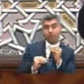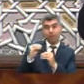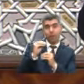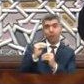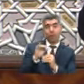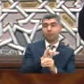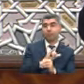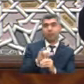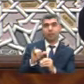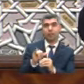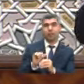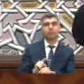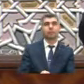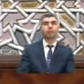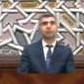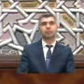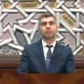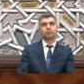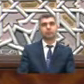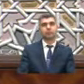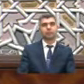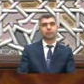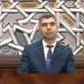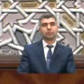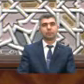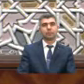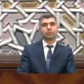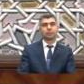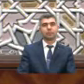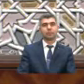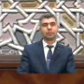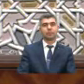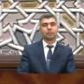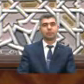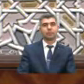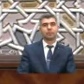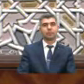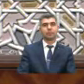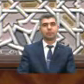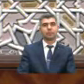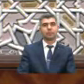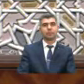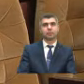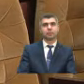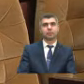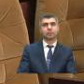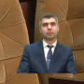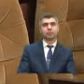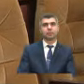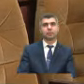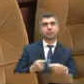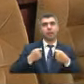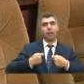يتجاوز دقيقة. شكرا لك، شكرا على تفهمك. لله وإنا إلى راجعون. السيد